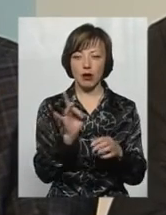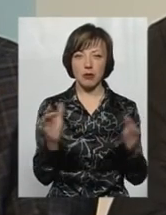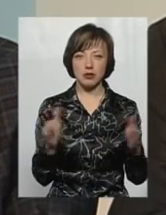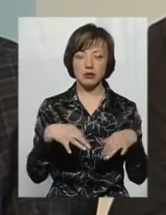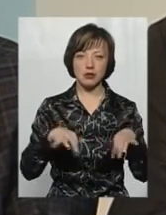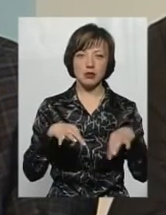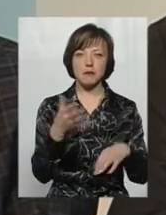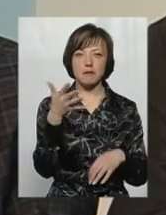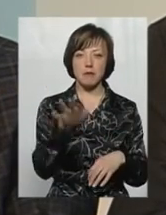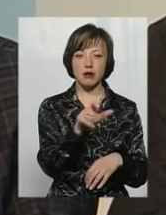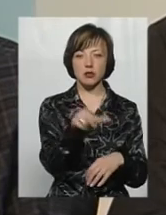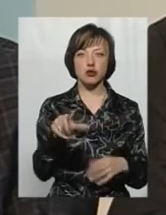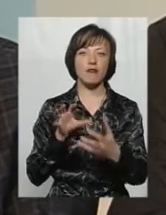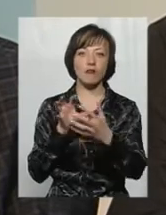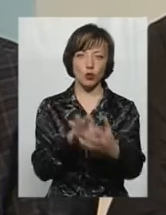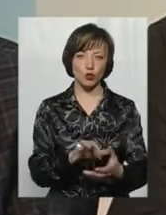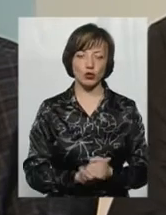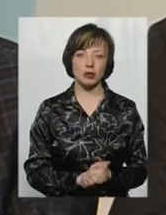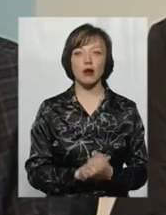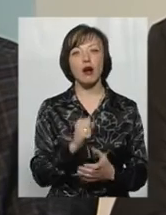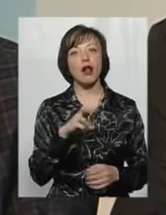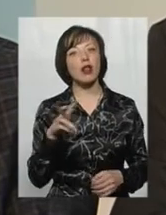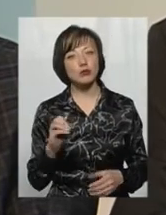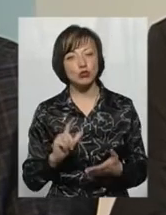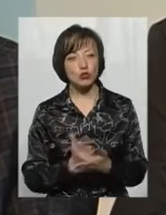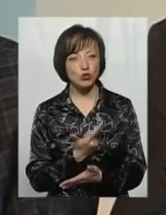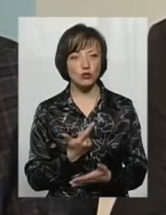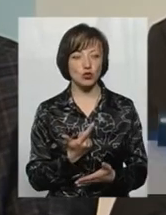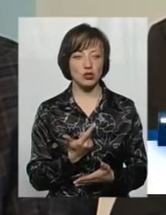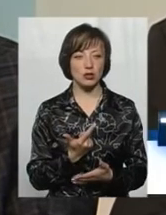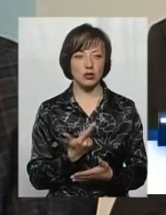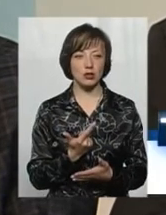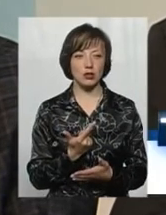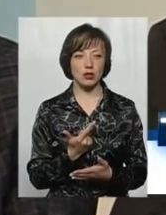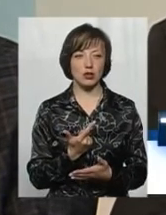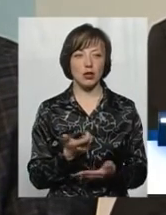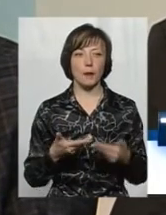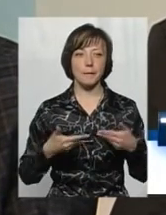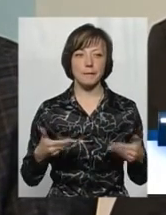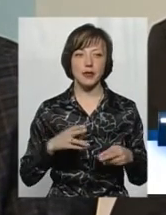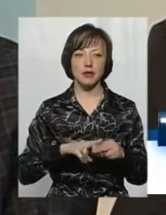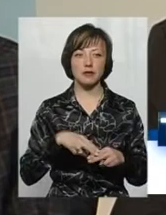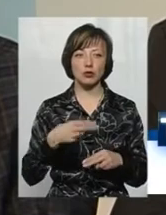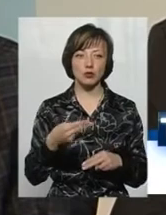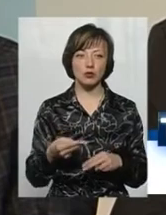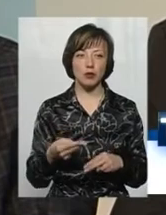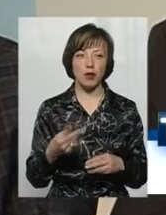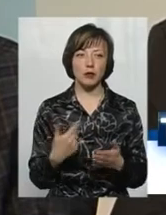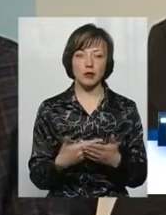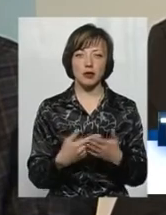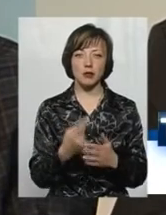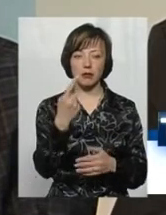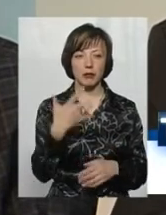п'ять пасажирів в автобусах. Але, знову ж таки, ми відшкодуємо приблизно